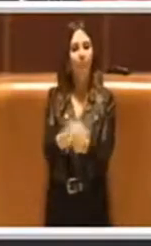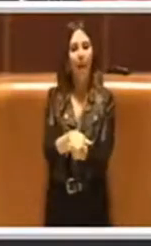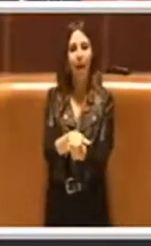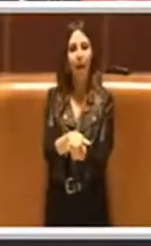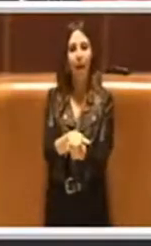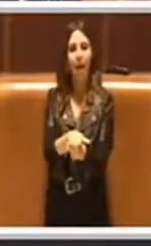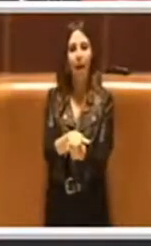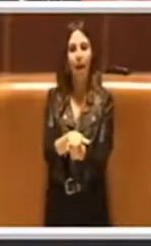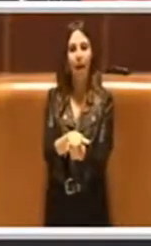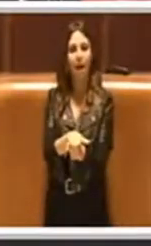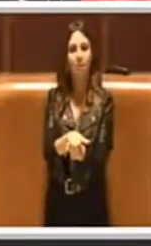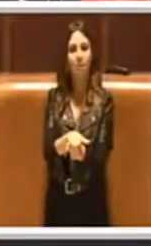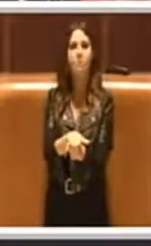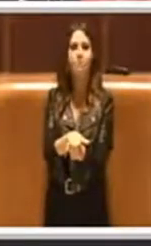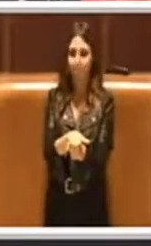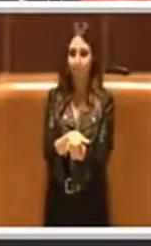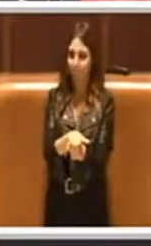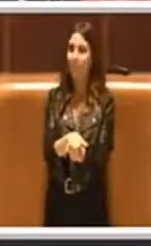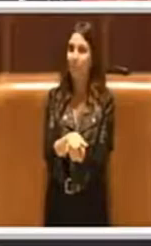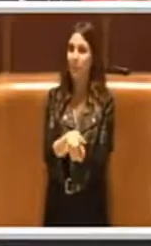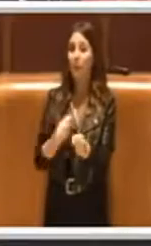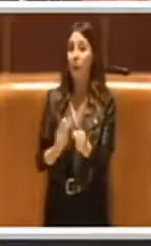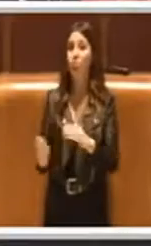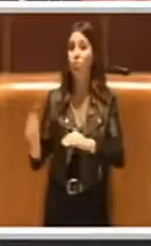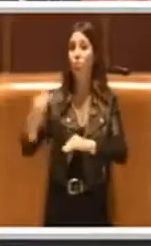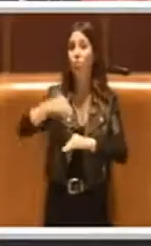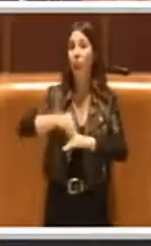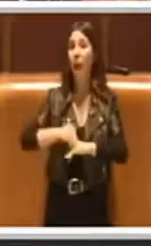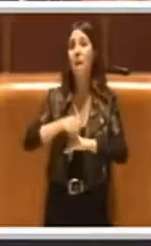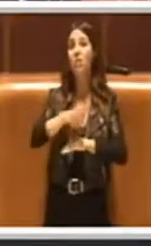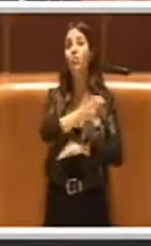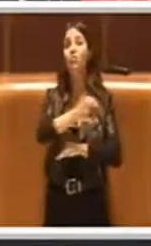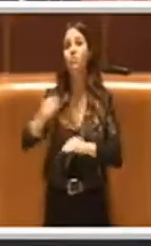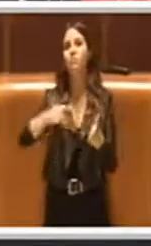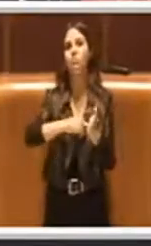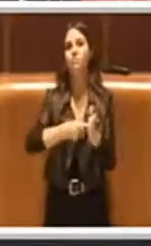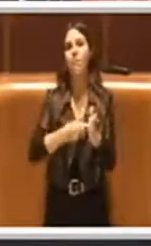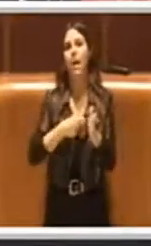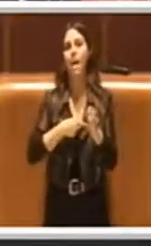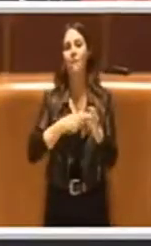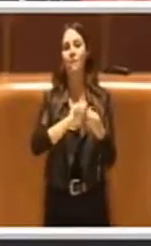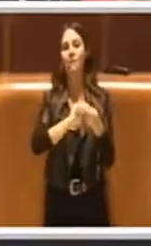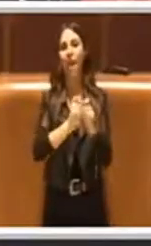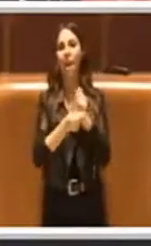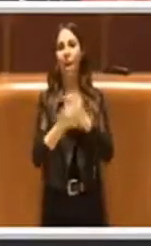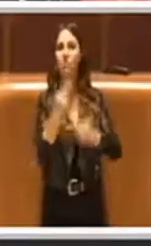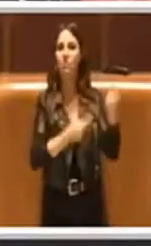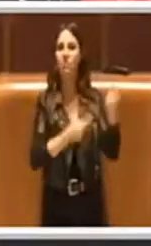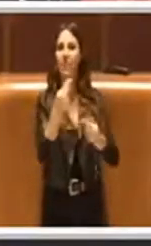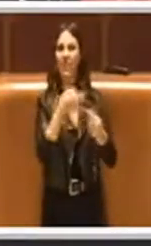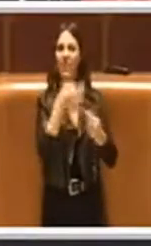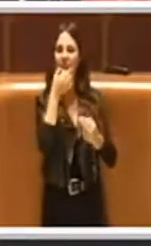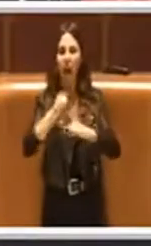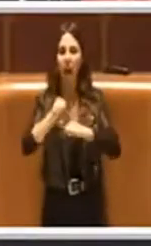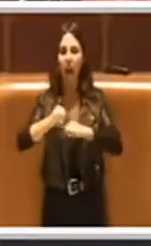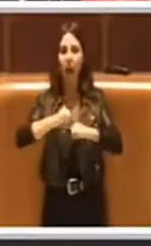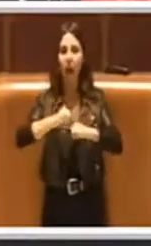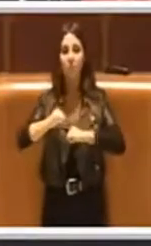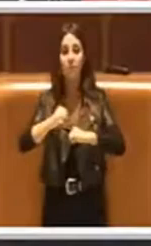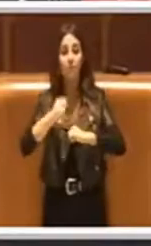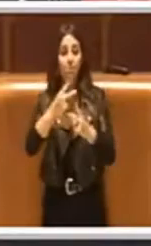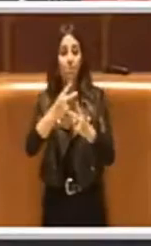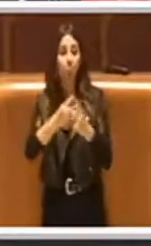che poi si aggiungono ai 50 milioni di questa variazione di bilancio per cui questa amministrazione sta cercando